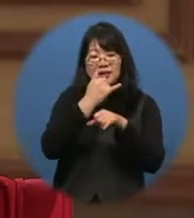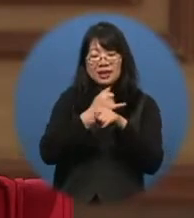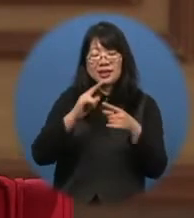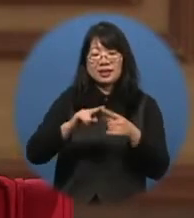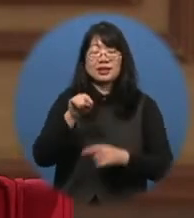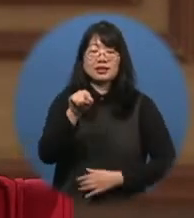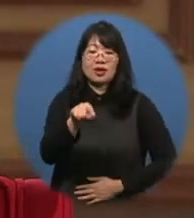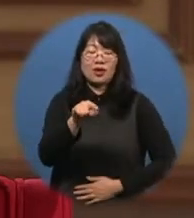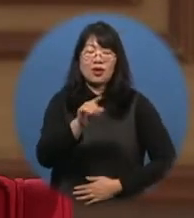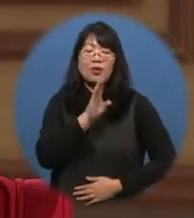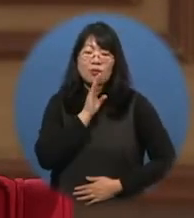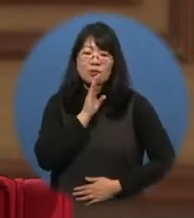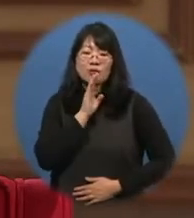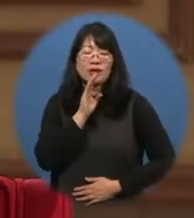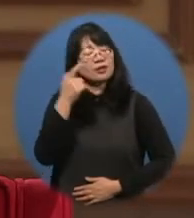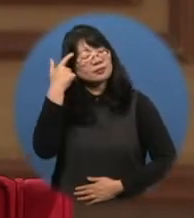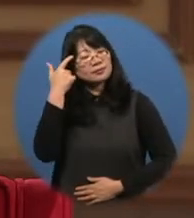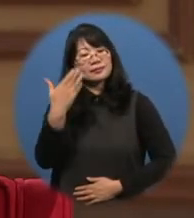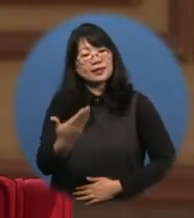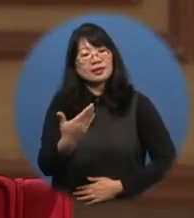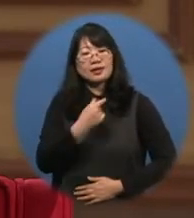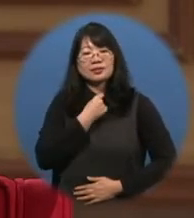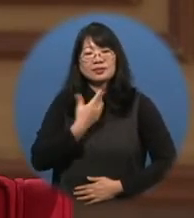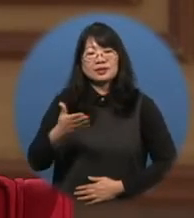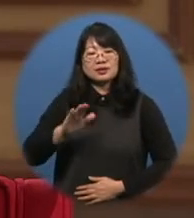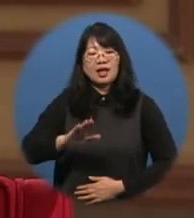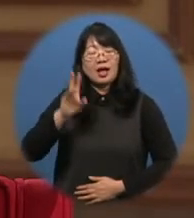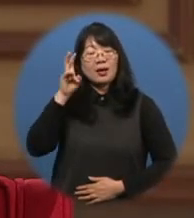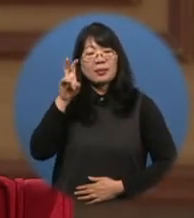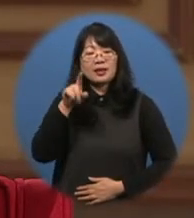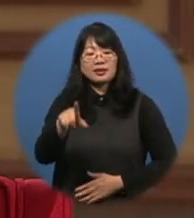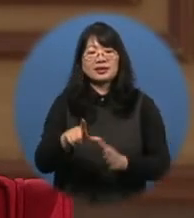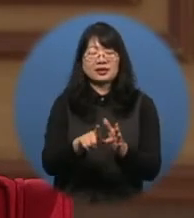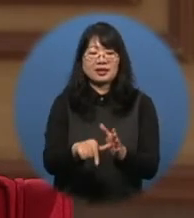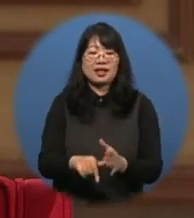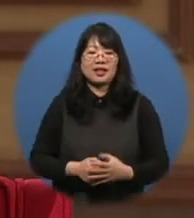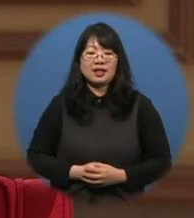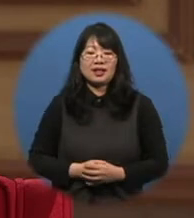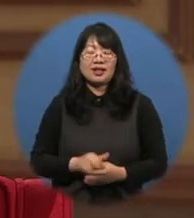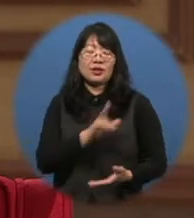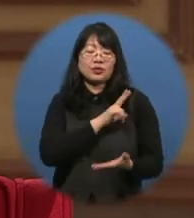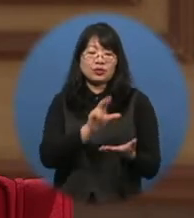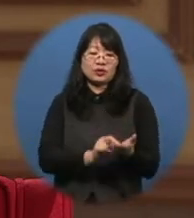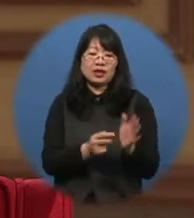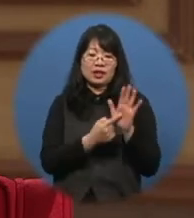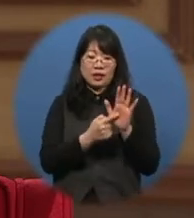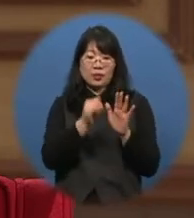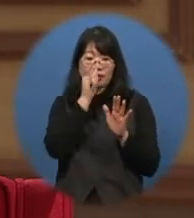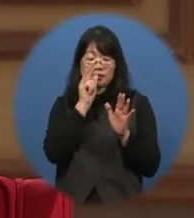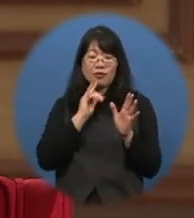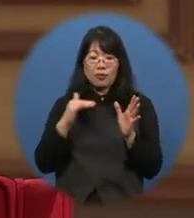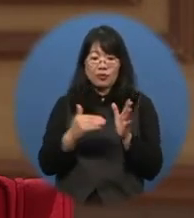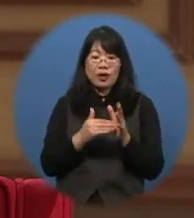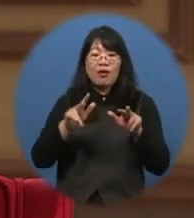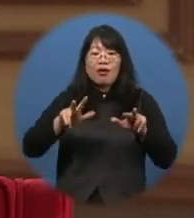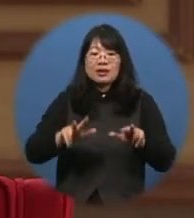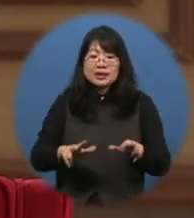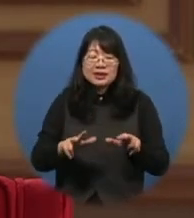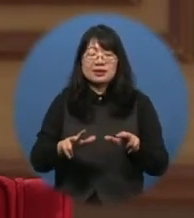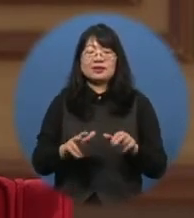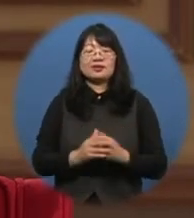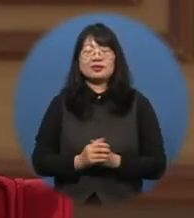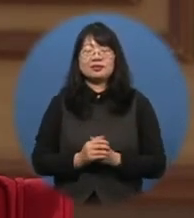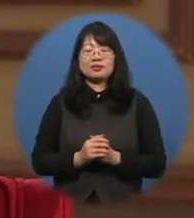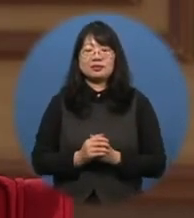게 옳은 일이었었던가 싶은데 아무튼 뭐 그때는 그런 주제의 광고들이 있었고 지금은 이제